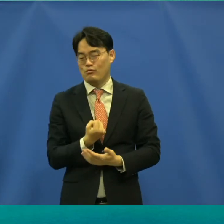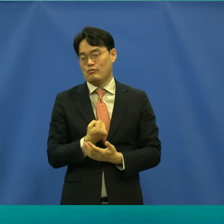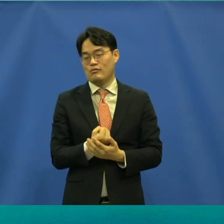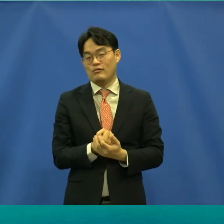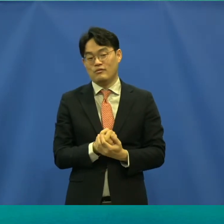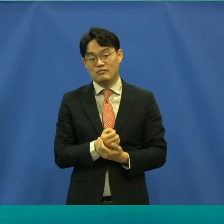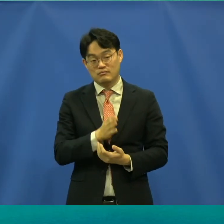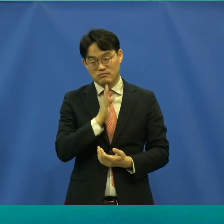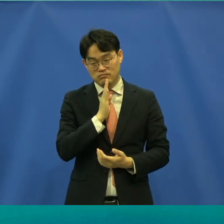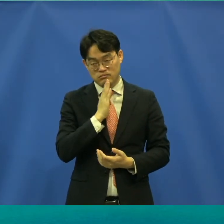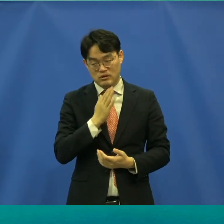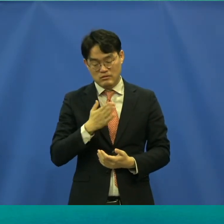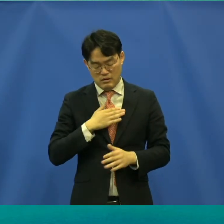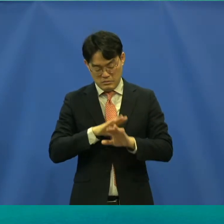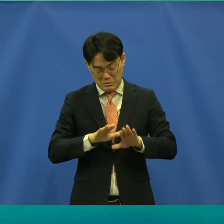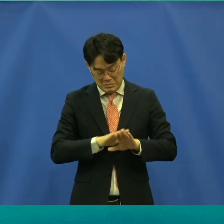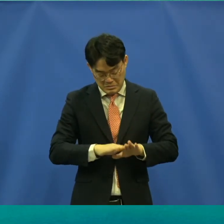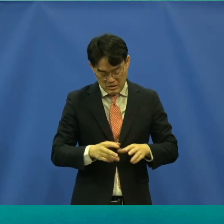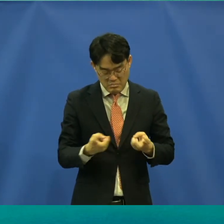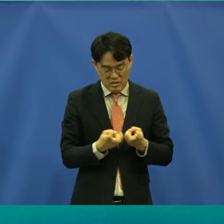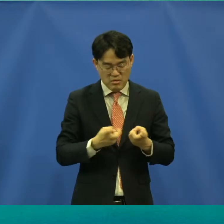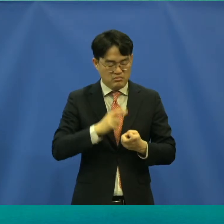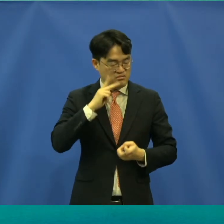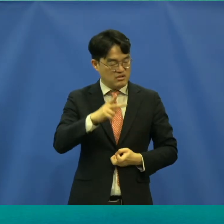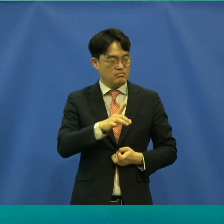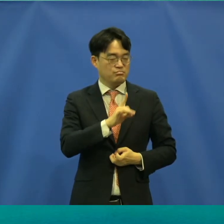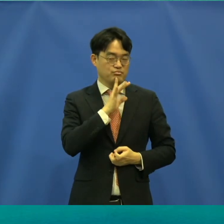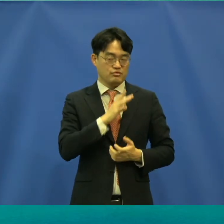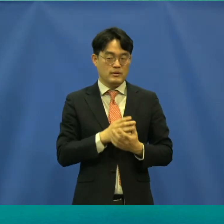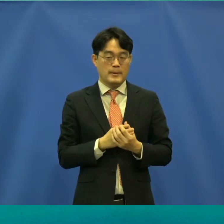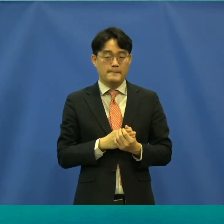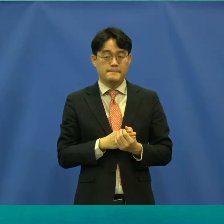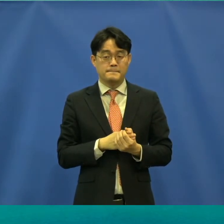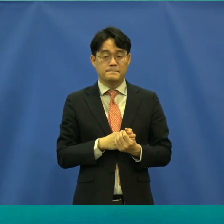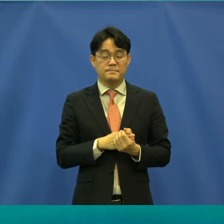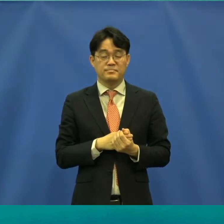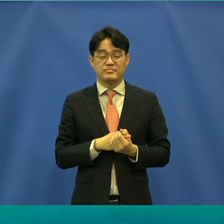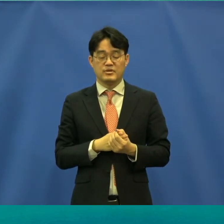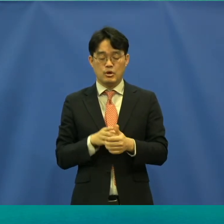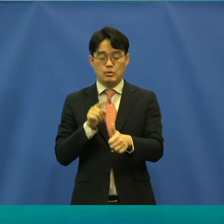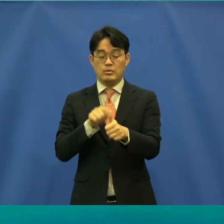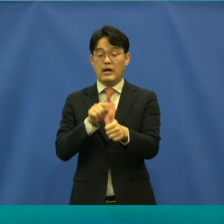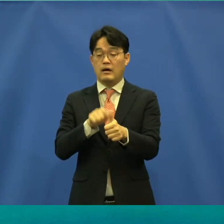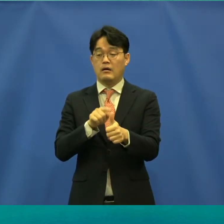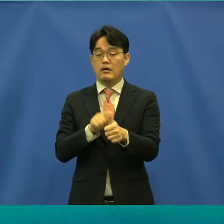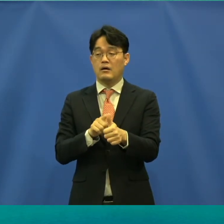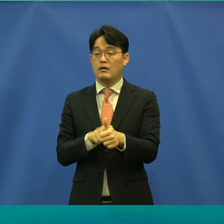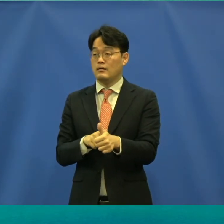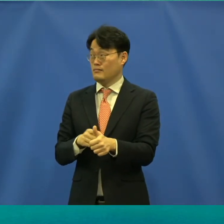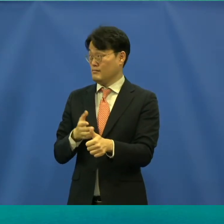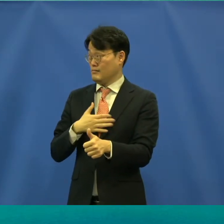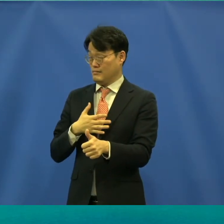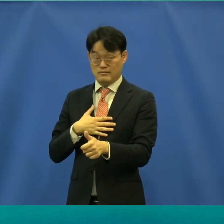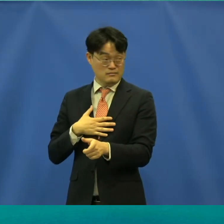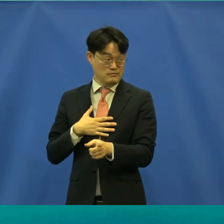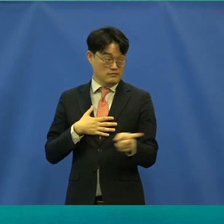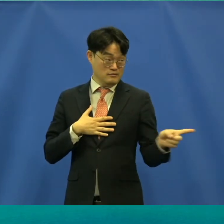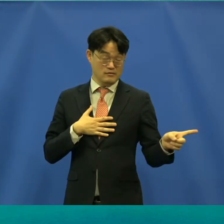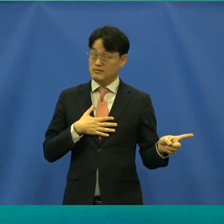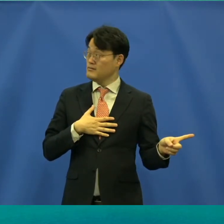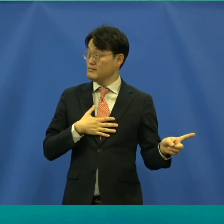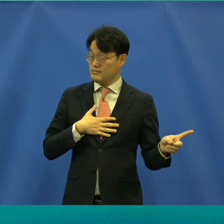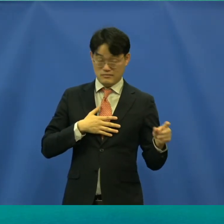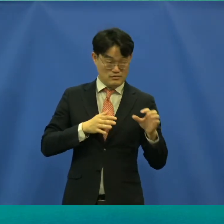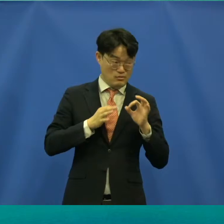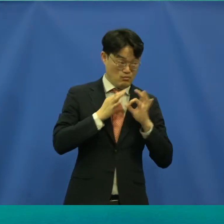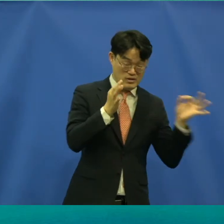요나가 보기에는 니느웨로 가라는 말씀은 뭔가 마음에 안 듭니다. 요나는 자기 혼자 알지도 못하는 곳에 가서 하나님의 말씀을 외친다는 것은 미친 것처럼 보였습니다. 내가